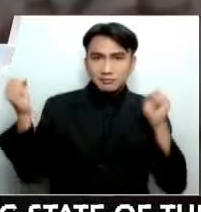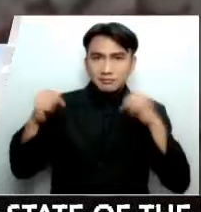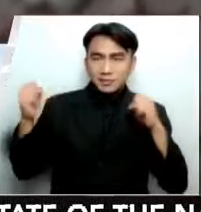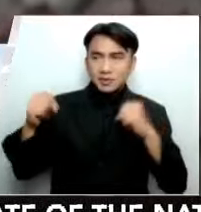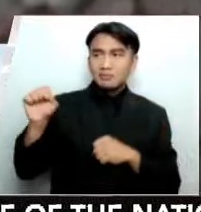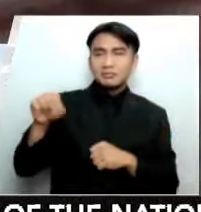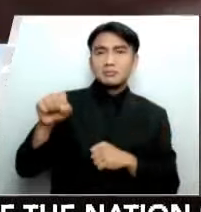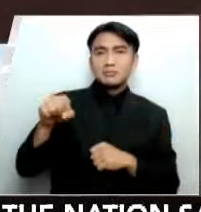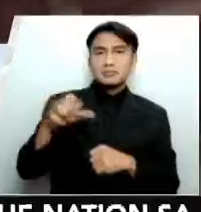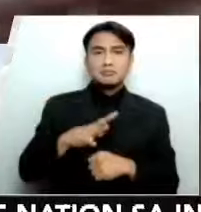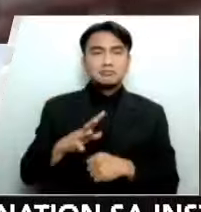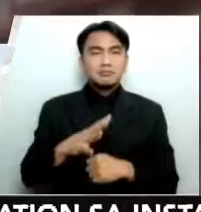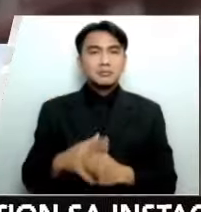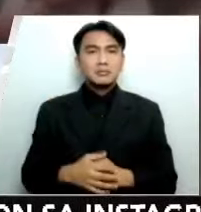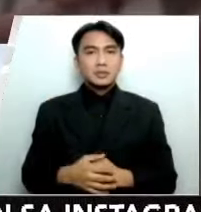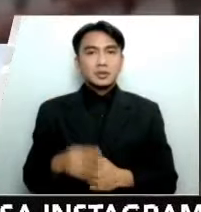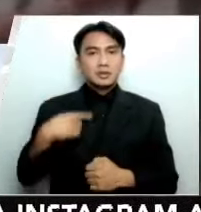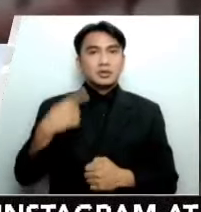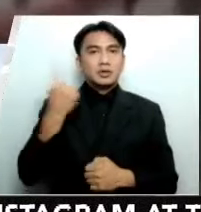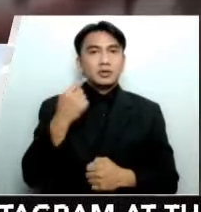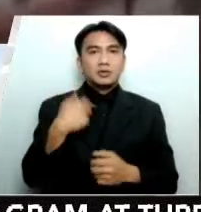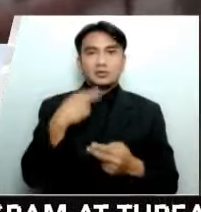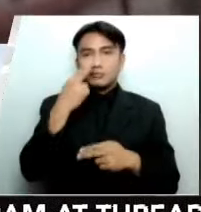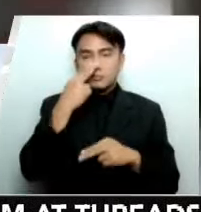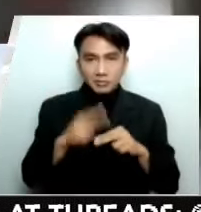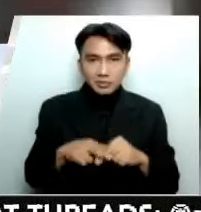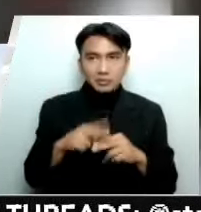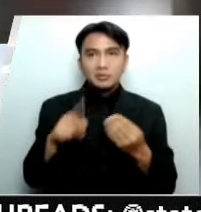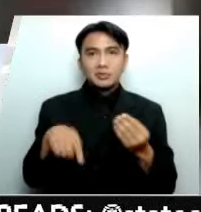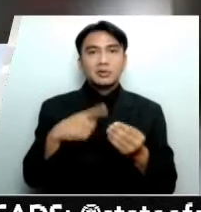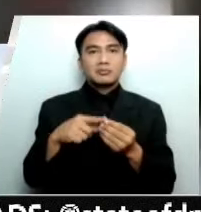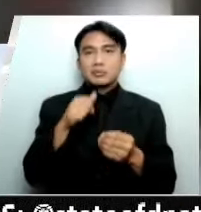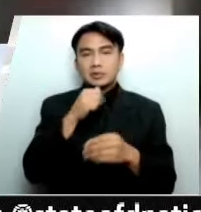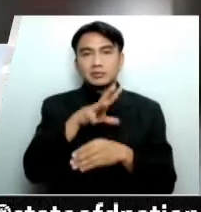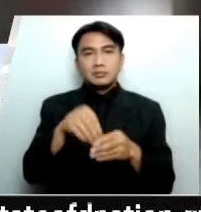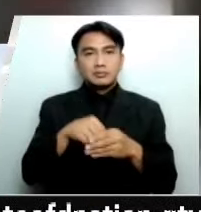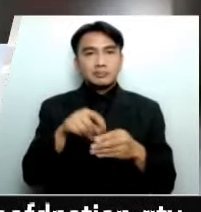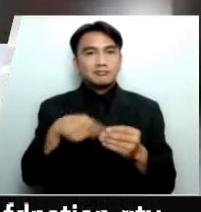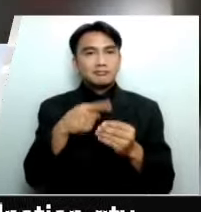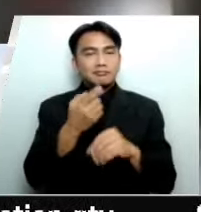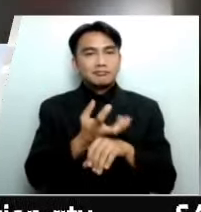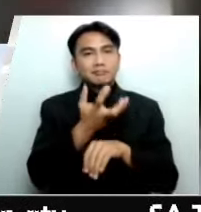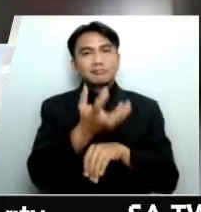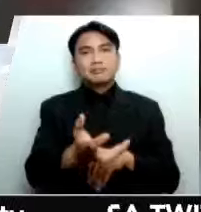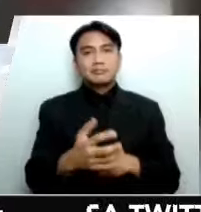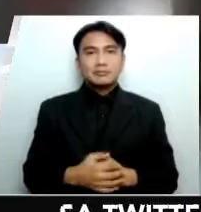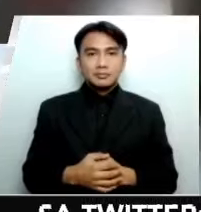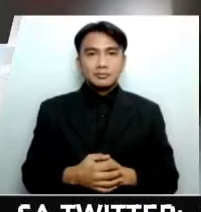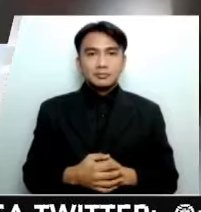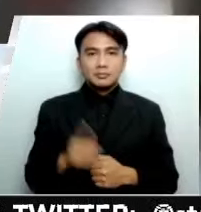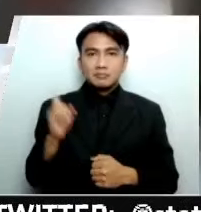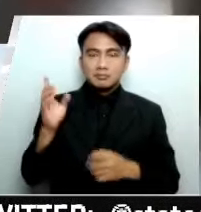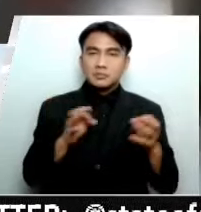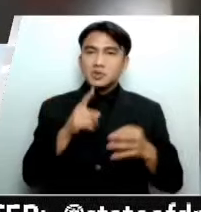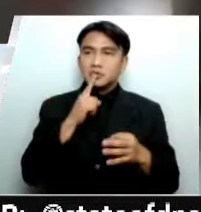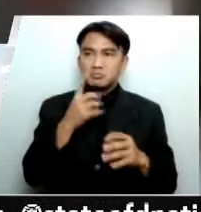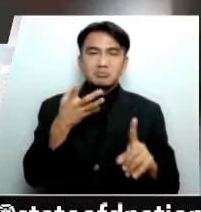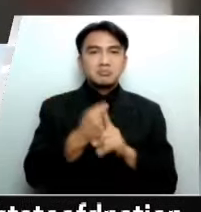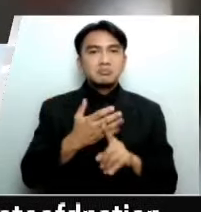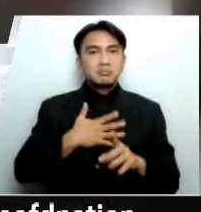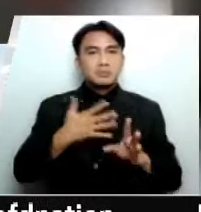raw na biruan lang at hindi content tungkol sa mga scam. Nasasaktan na ako dahil nasasaktan na yung mga pamilya ko